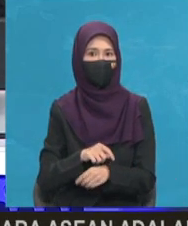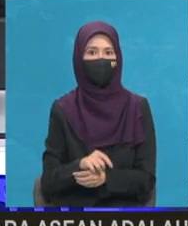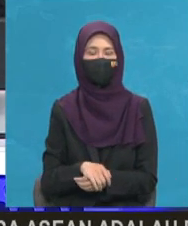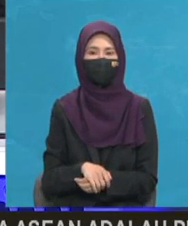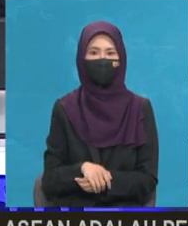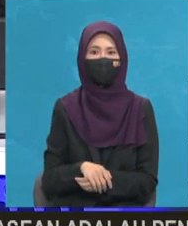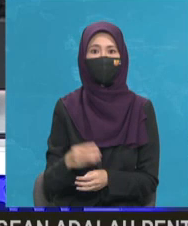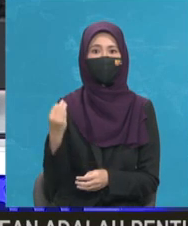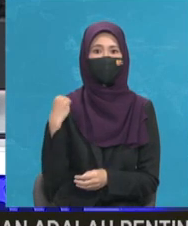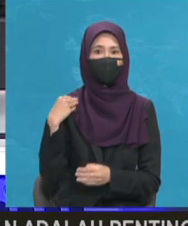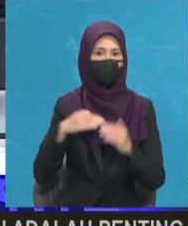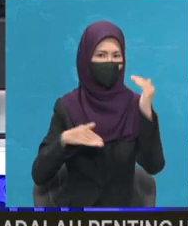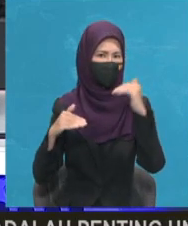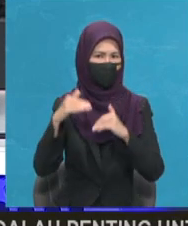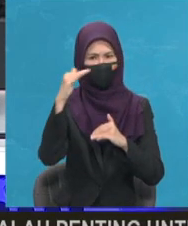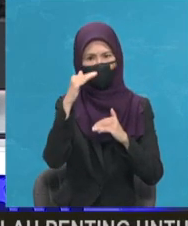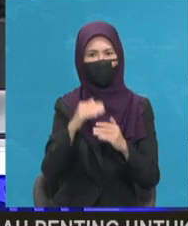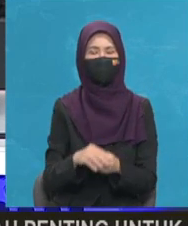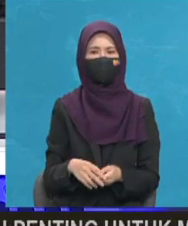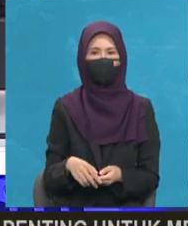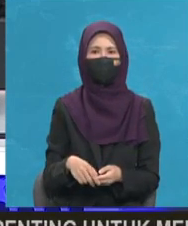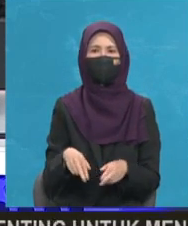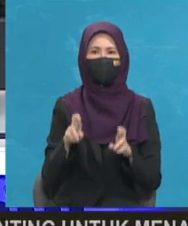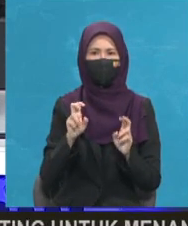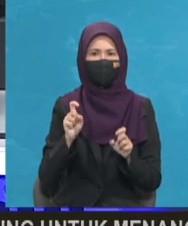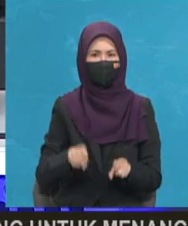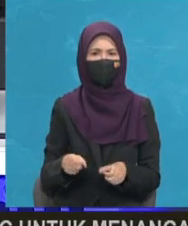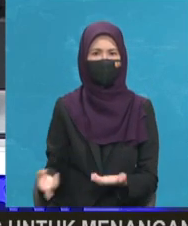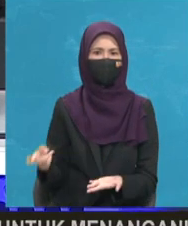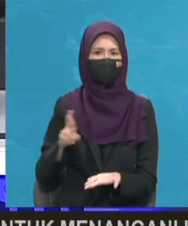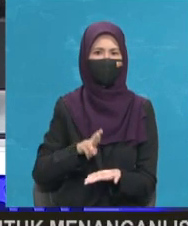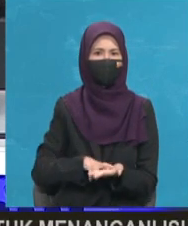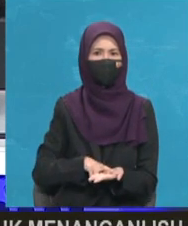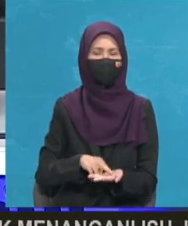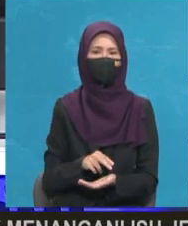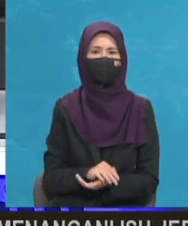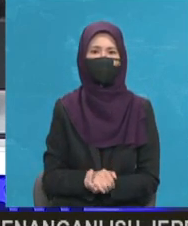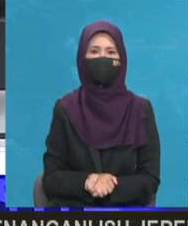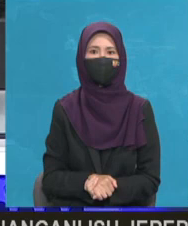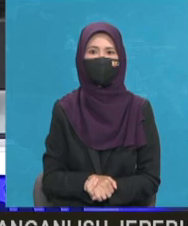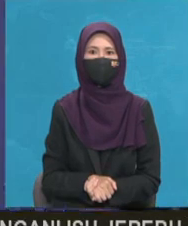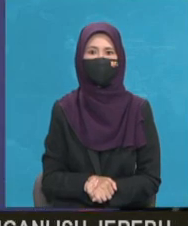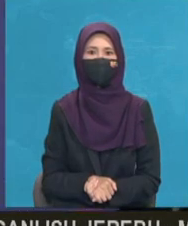juga perlu melapor dalam prasarana bagi mengurangkan impak perubahan iklim